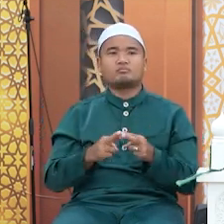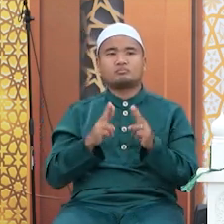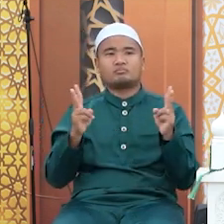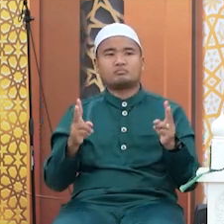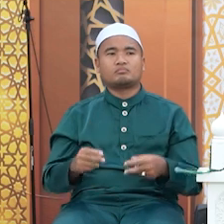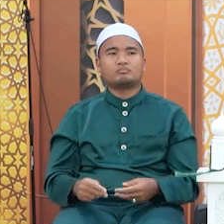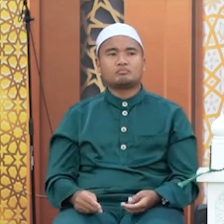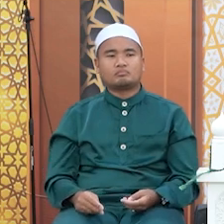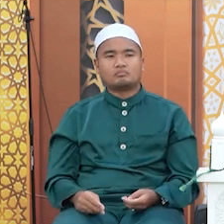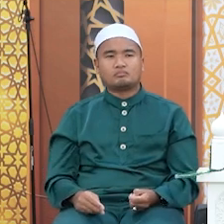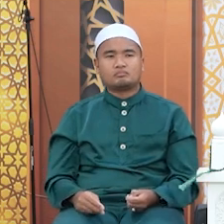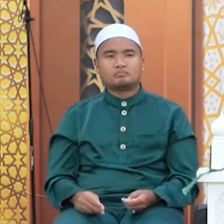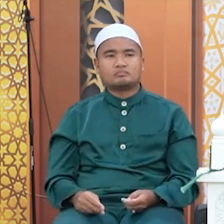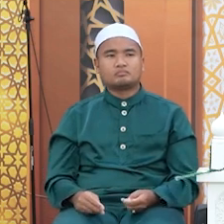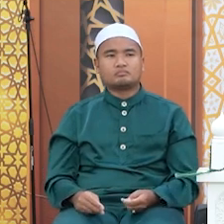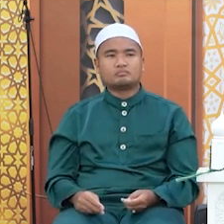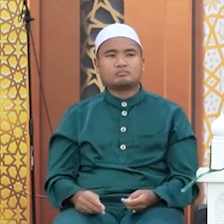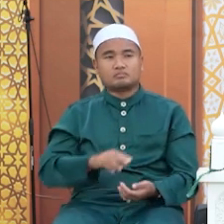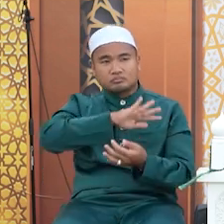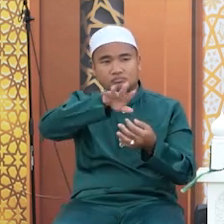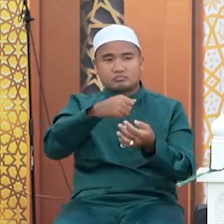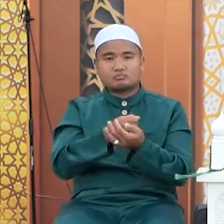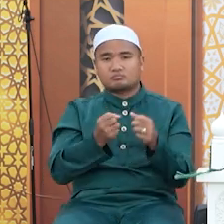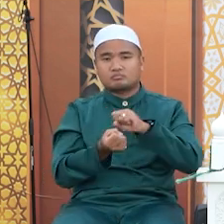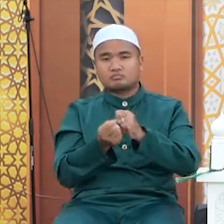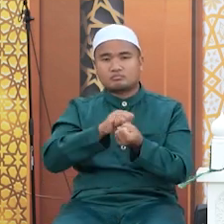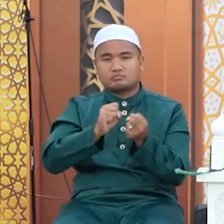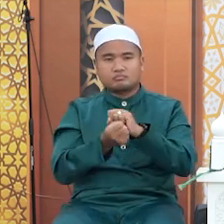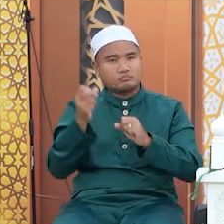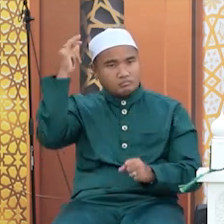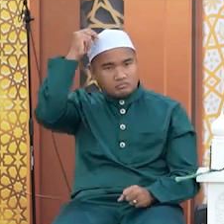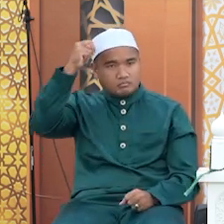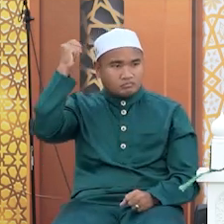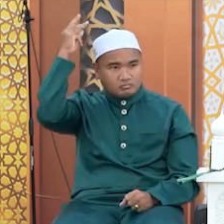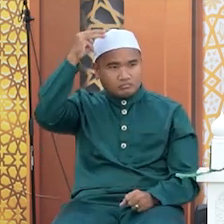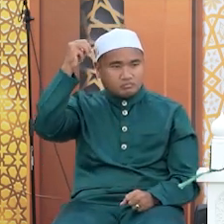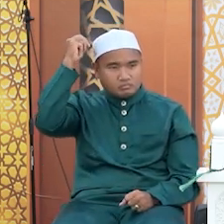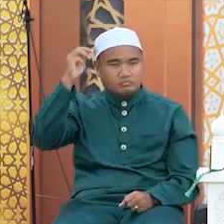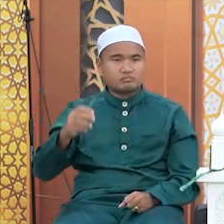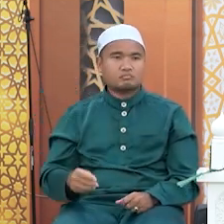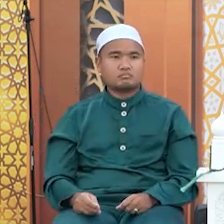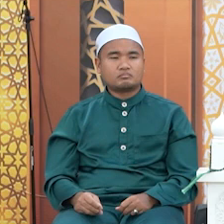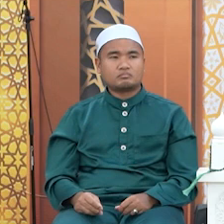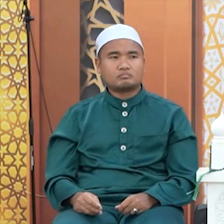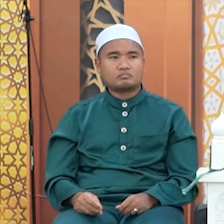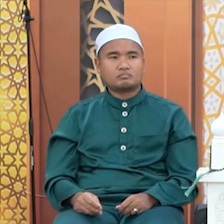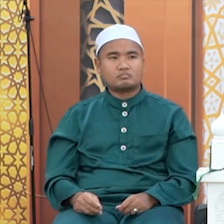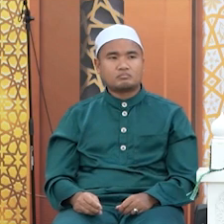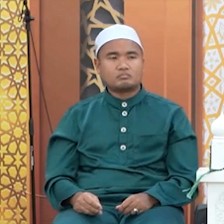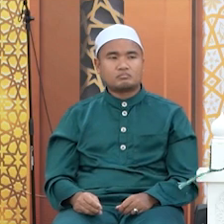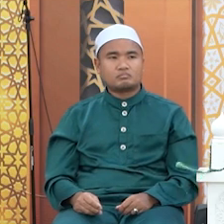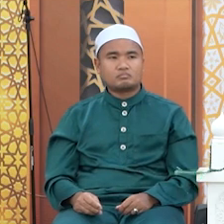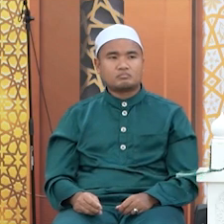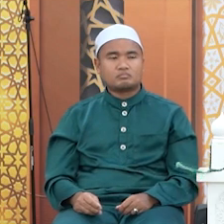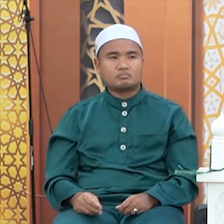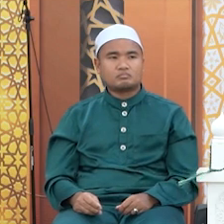Ubaidillah, Sa' bin Abi Waqqas, Sa'id. Begitu juga apa yang kita kata nama Abu Ubaidah